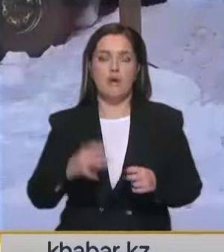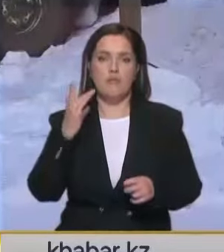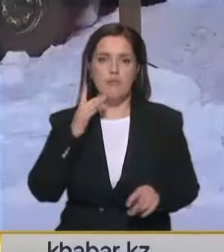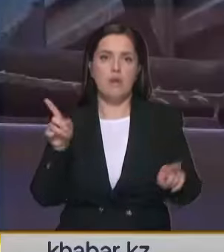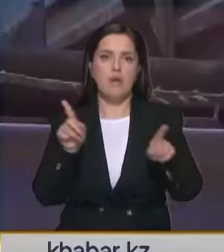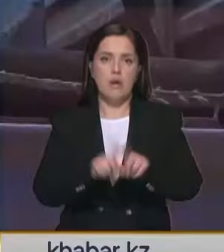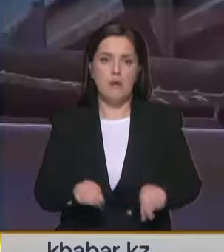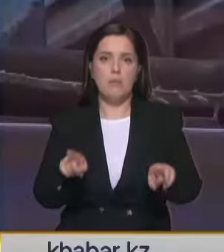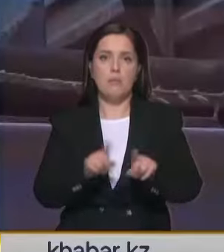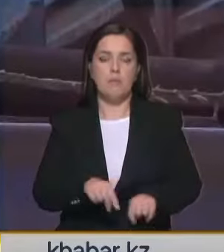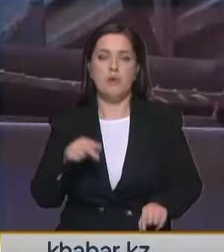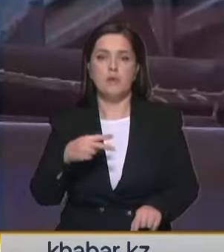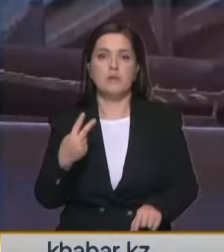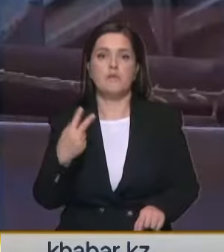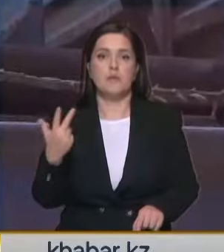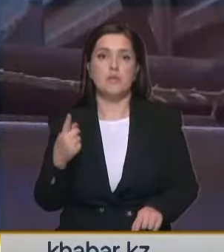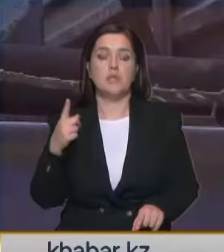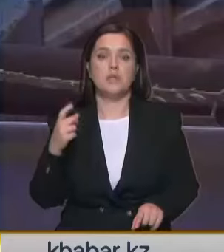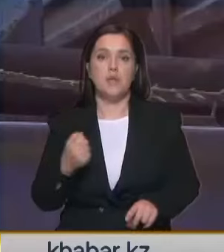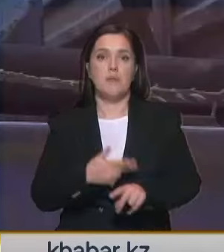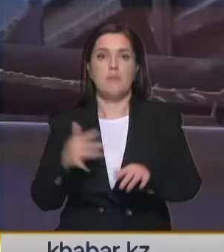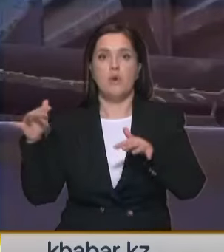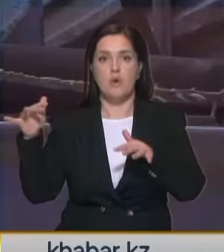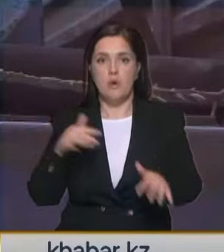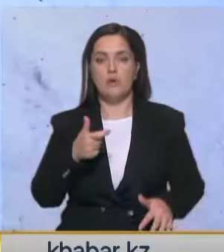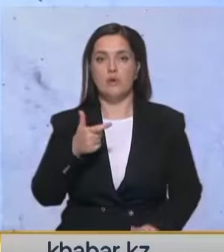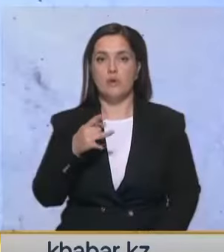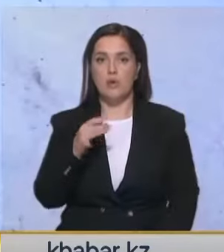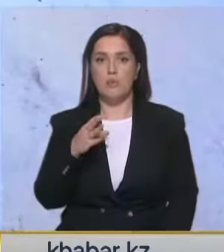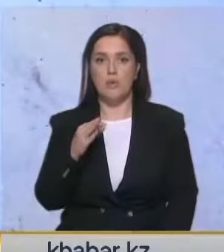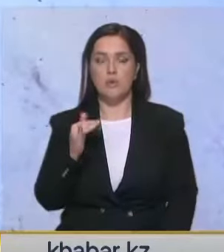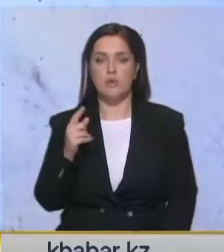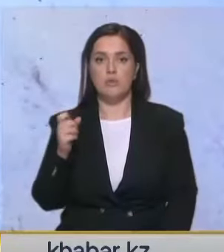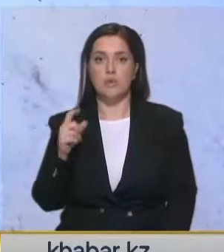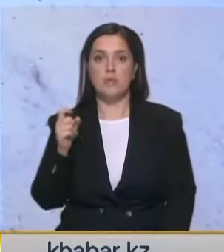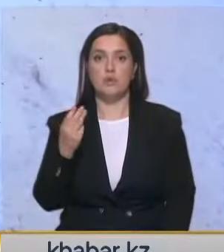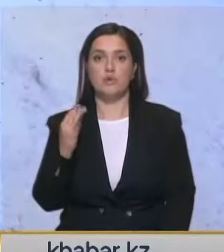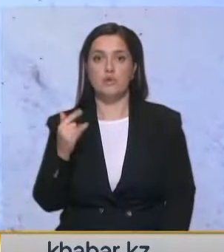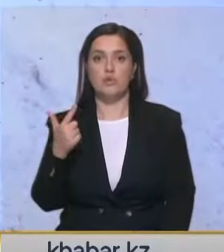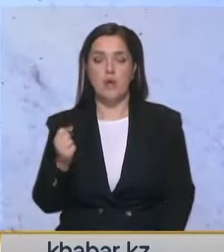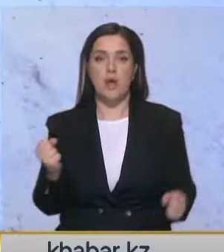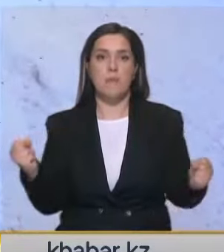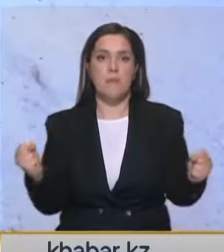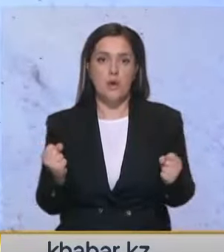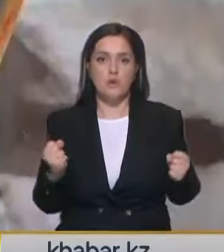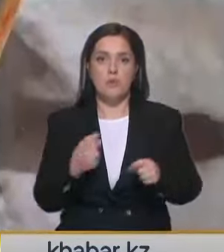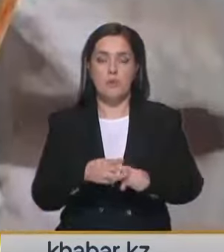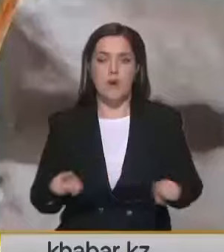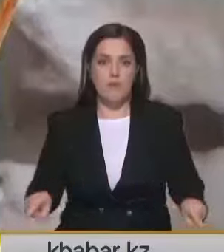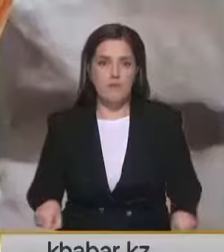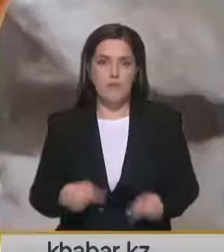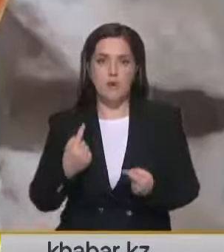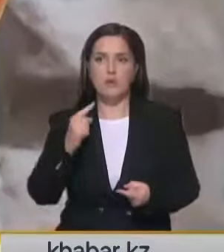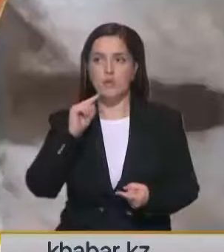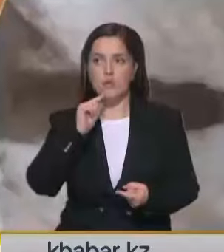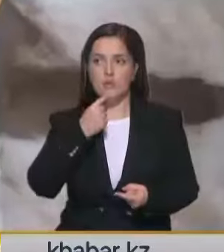В 2023-м из-за схода лавин в ущелье Громотуха. В этом году из-за шуги и морозов. Причем восстанавливать сложные